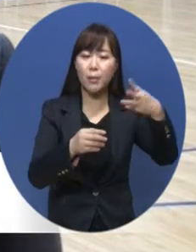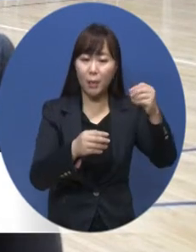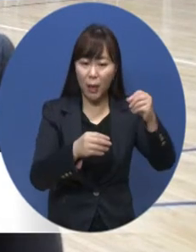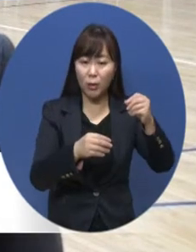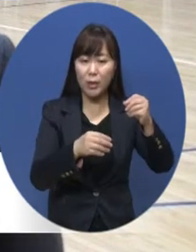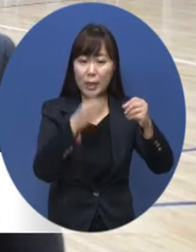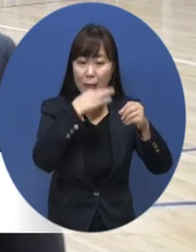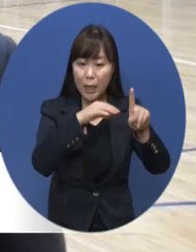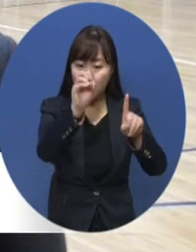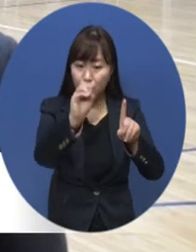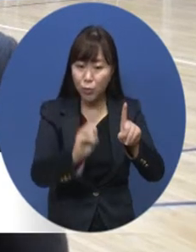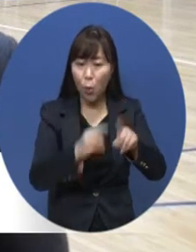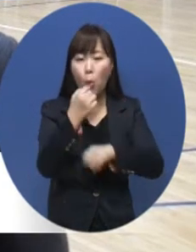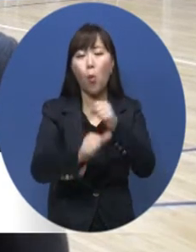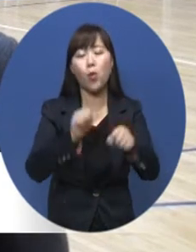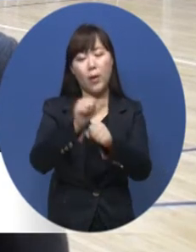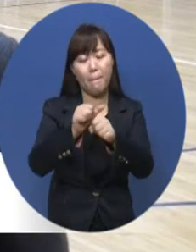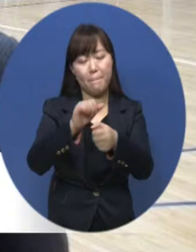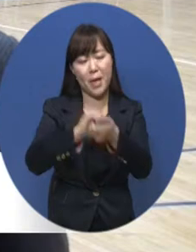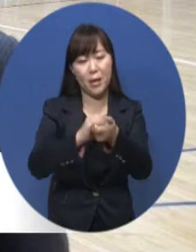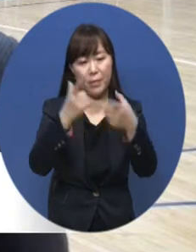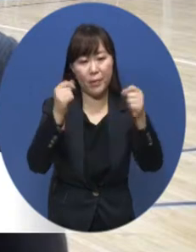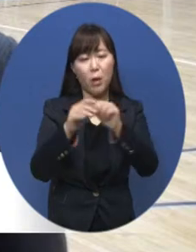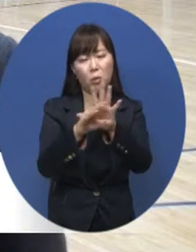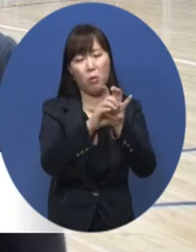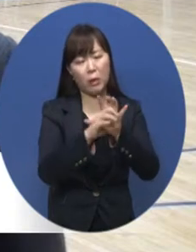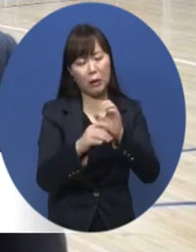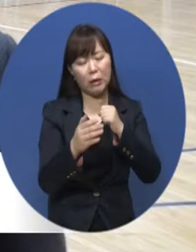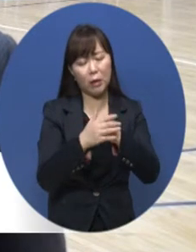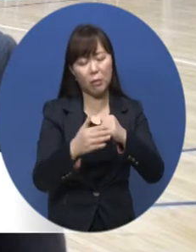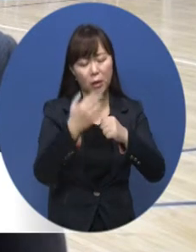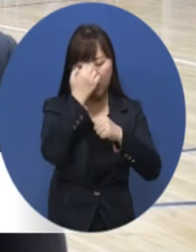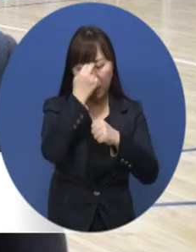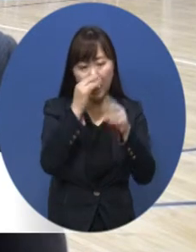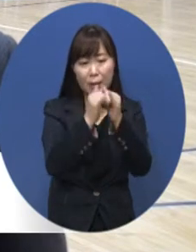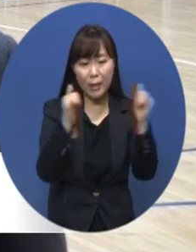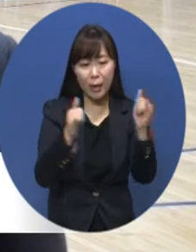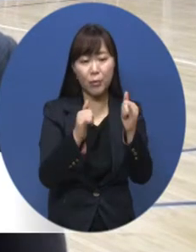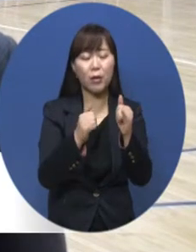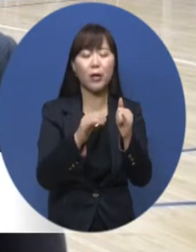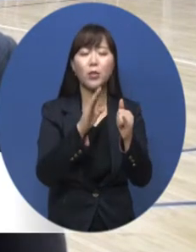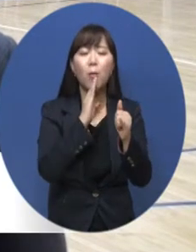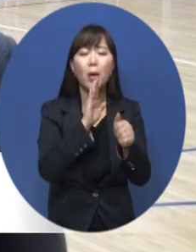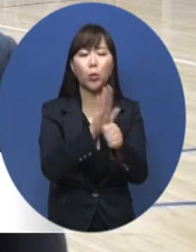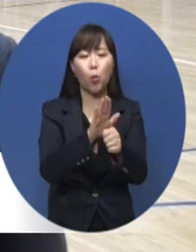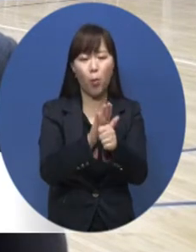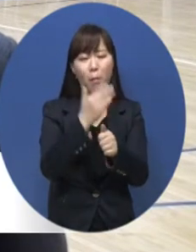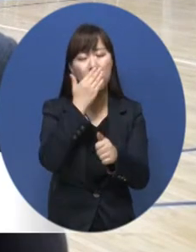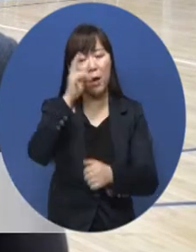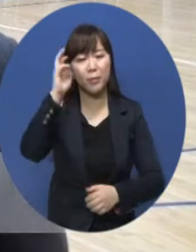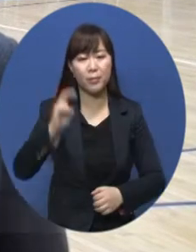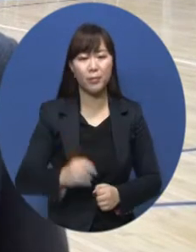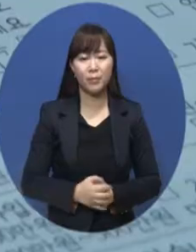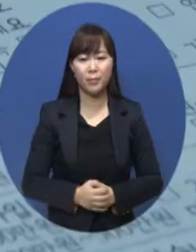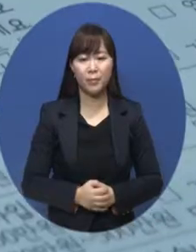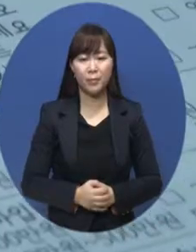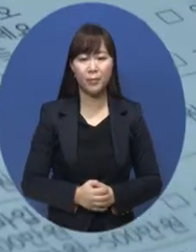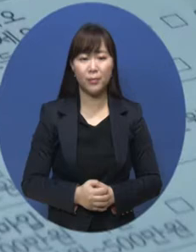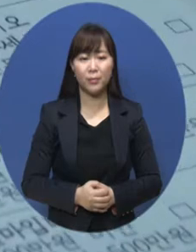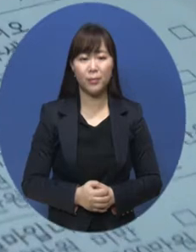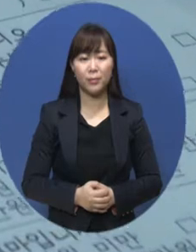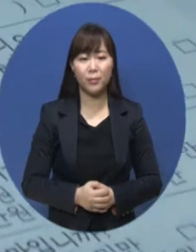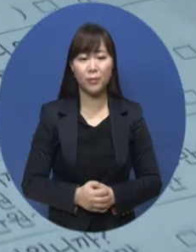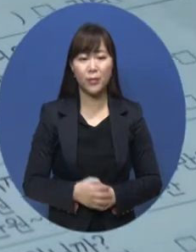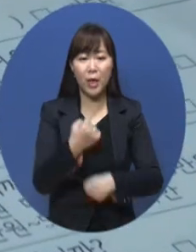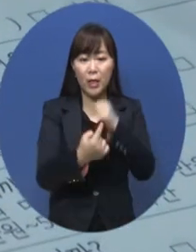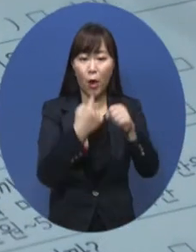만기 일시상환 조건입니다. 코로나19로 고통받는 여러분들에게 실질적인 도움이 될 것으로 기대됩니다.